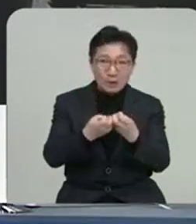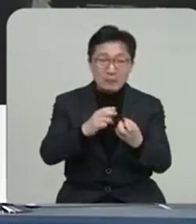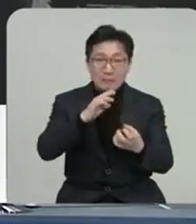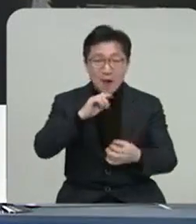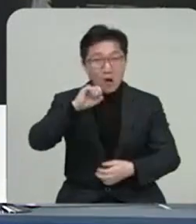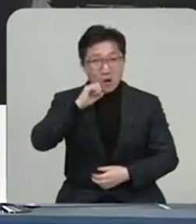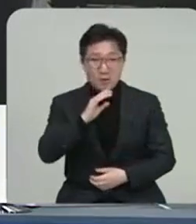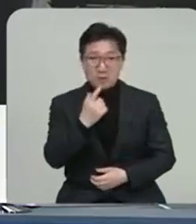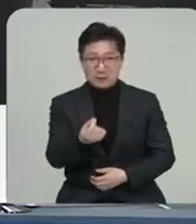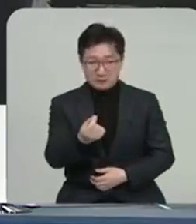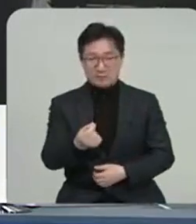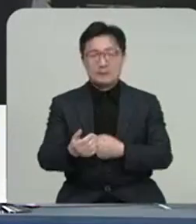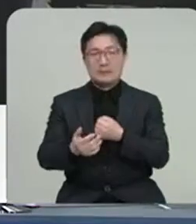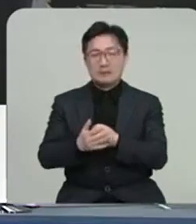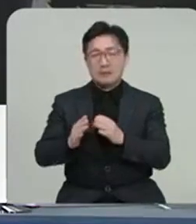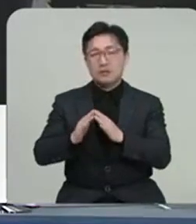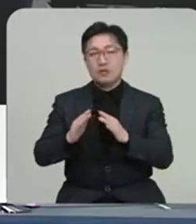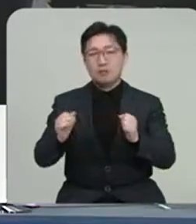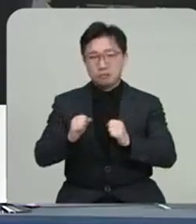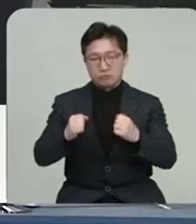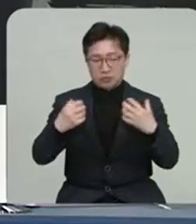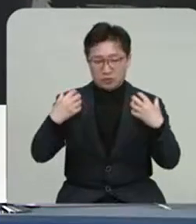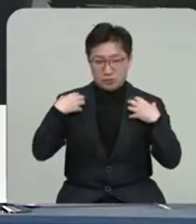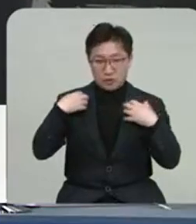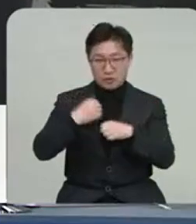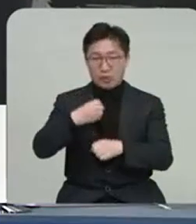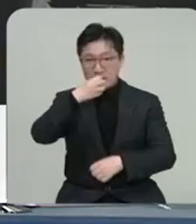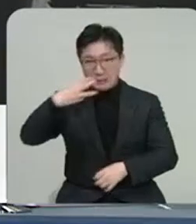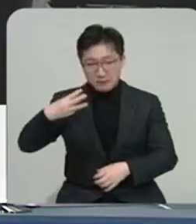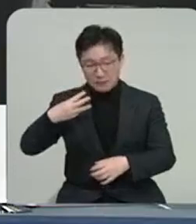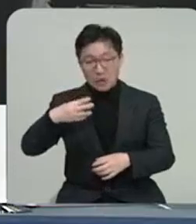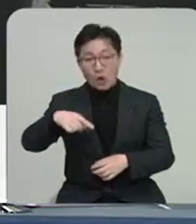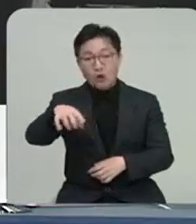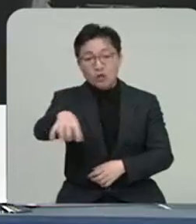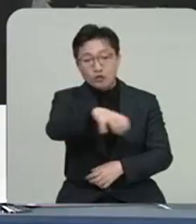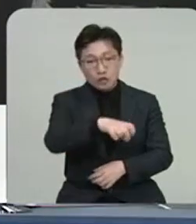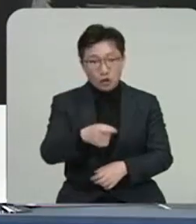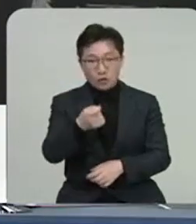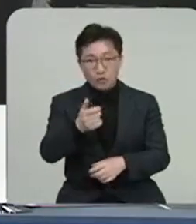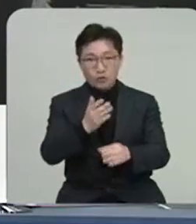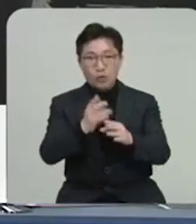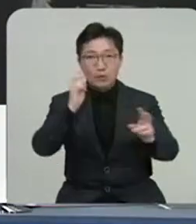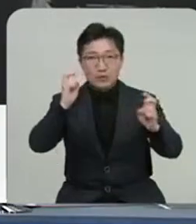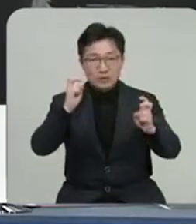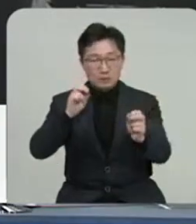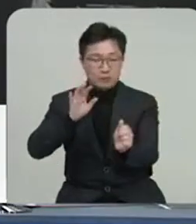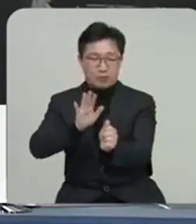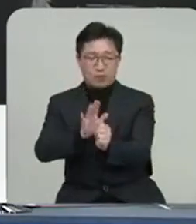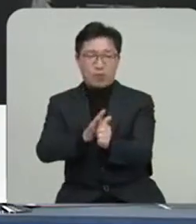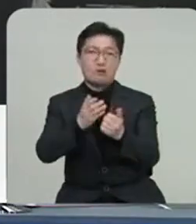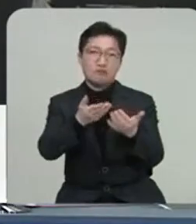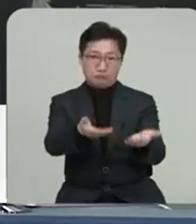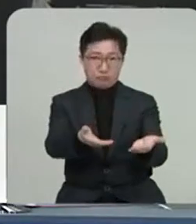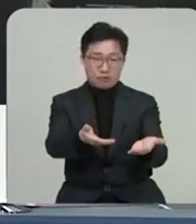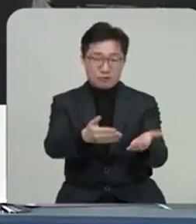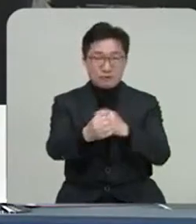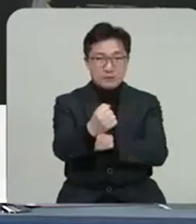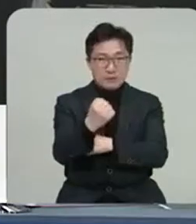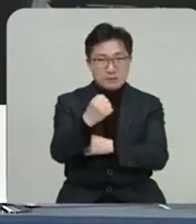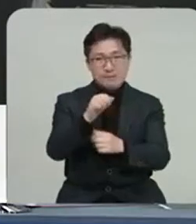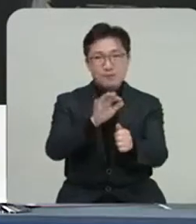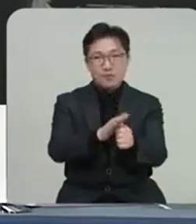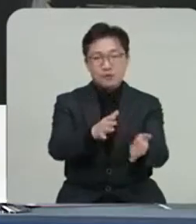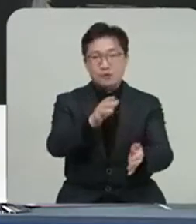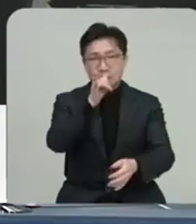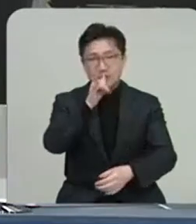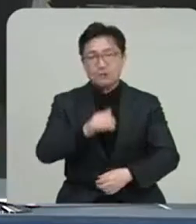쉽지 않은데요. 전북자치단체와 삼성전자가 전북 지역 중소기업에 스마트 공장을 도입해 경쟁력을 강화하기로